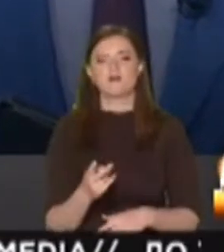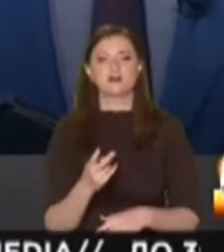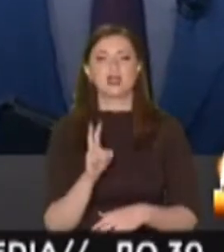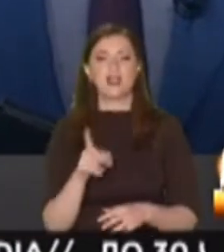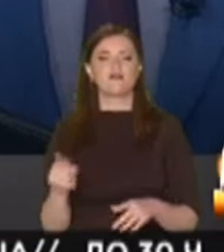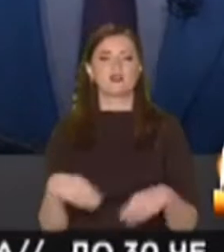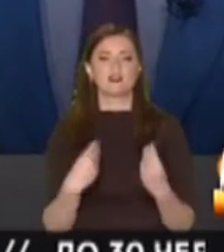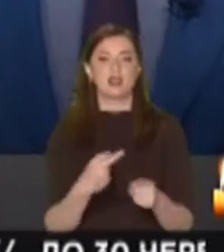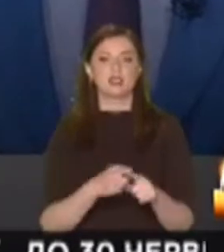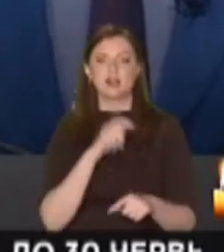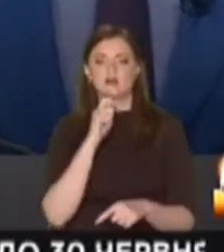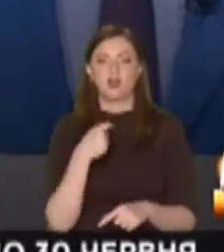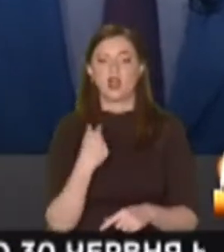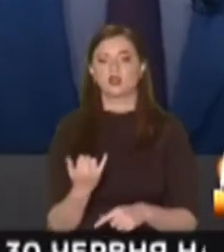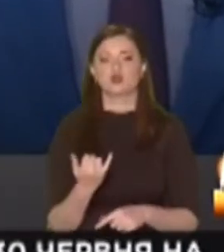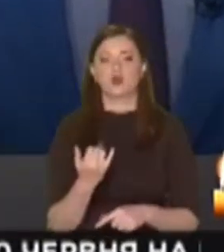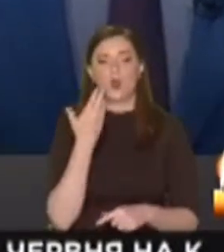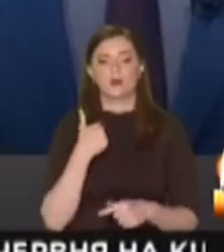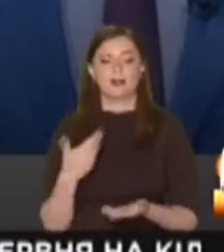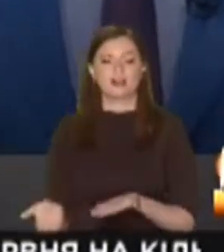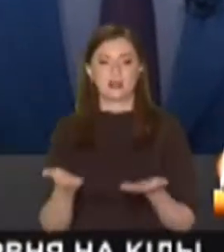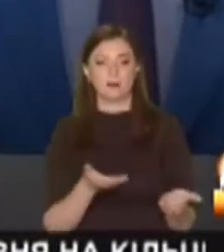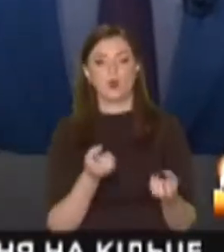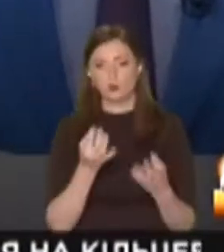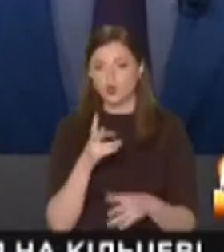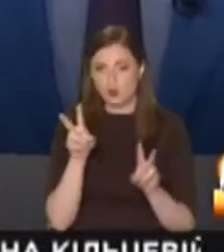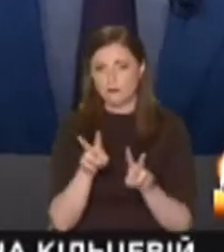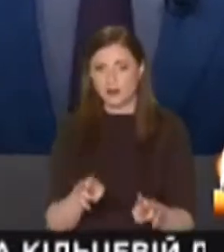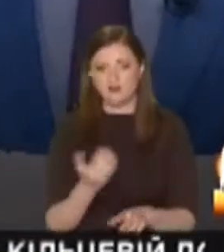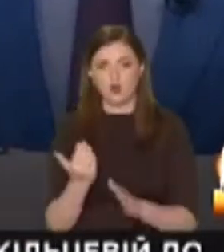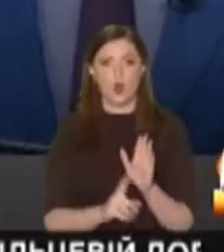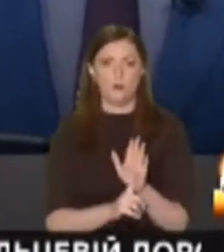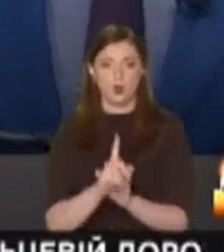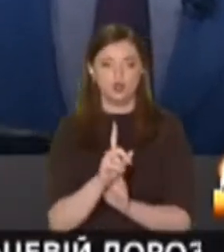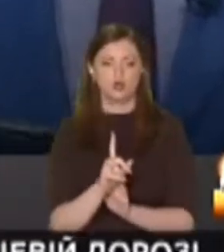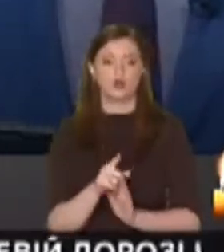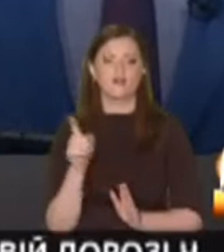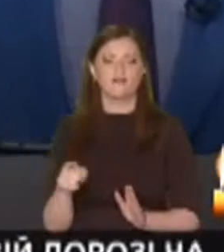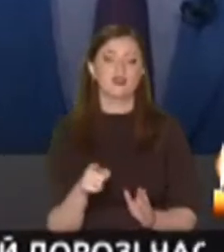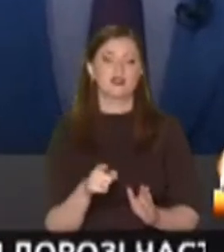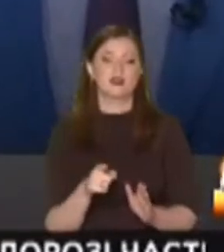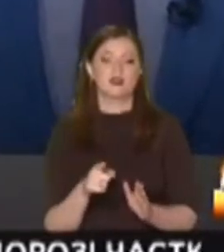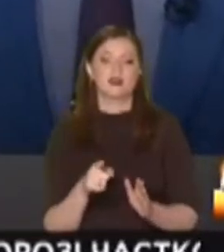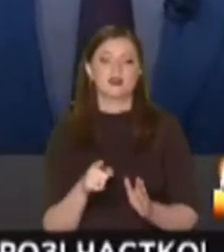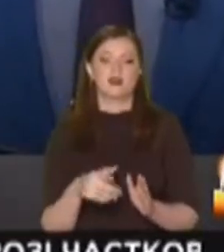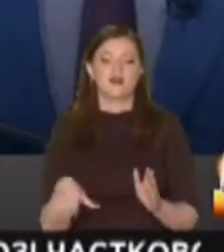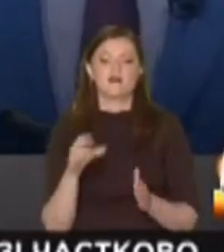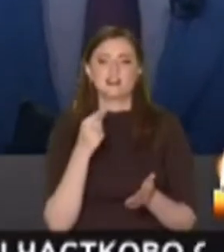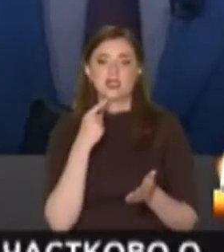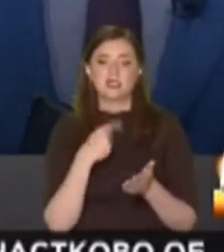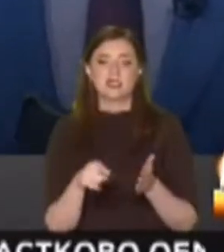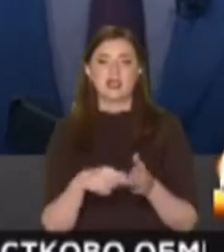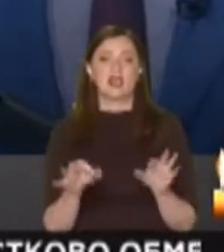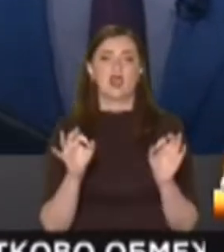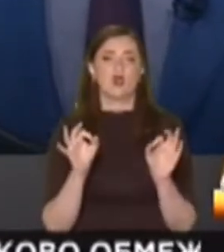він дає це інтерв'ю. Я сьогодні, ось, коли мене запросили, трохи передивився його початок. І він же там, типу, стік реально здає, там,